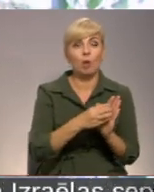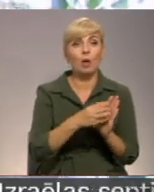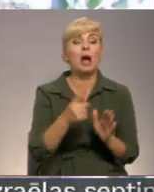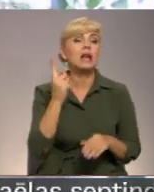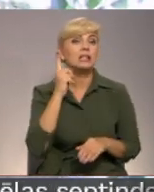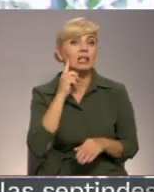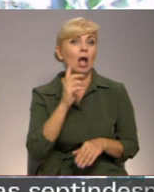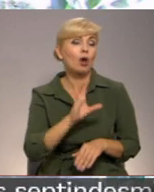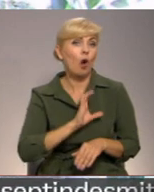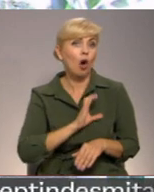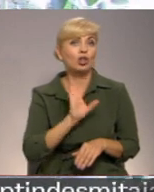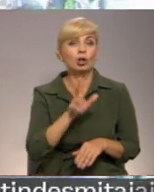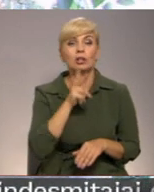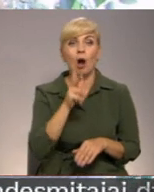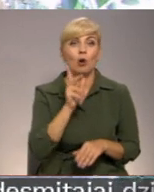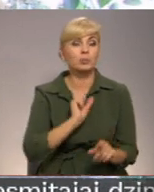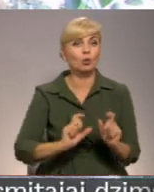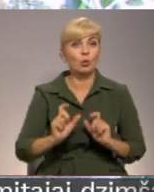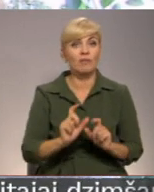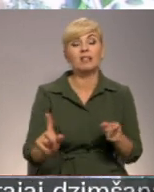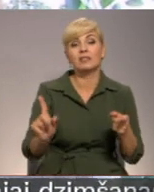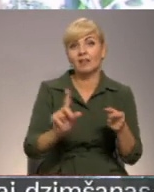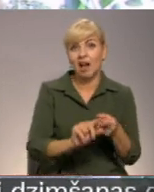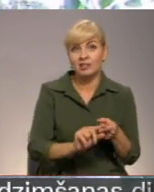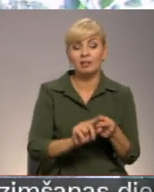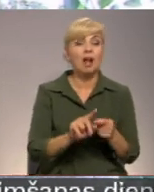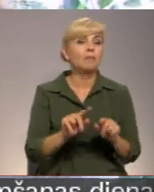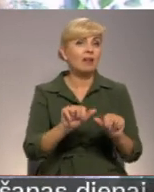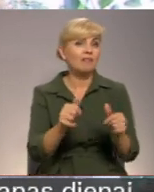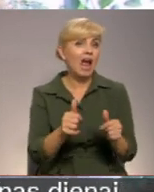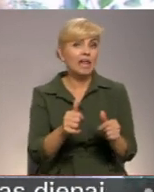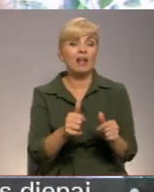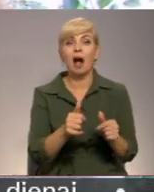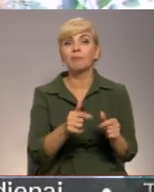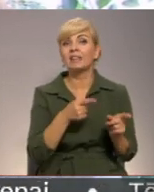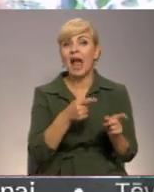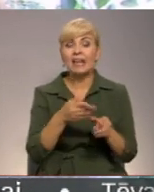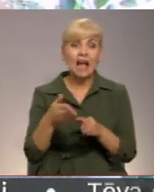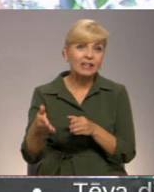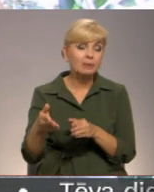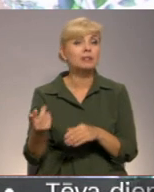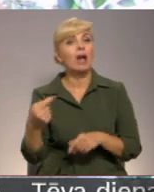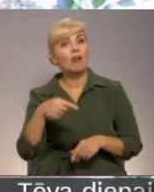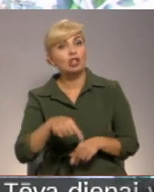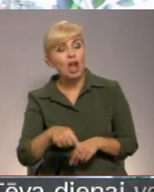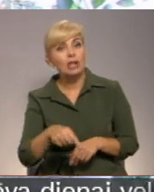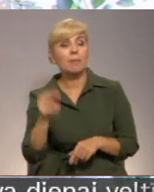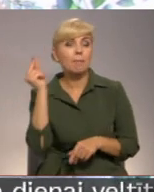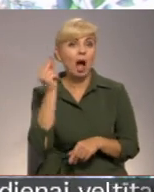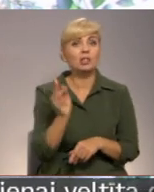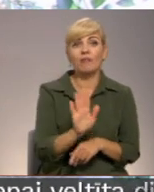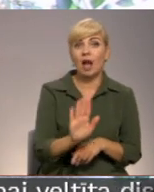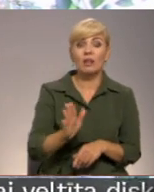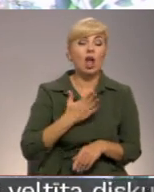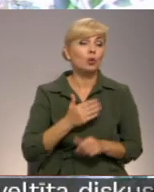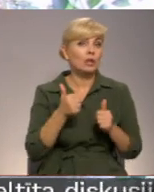Es dzirdēju, ka koledža tagad būs ar Daugavpils universitāti saistīta, bet tas nekādā veidā neiespaidoja to, vai es iešu uz šajieni mācīties vai nē. Mums te ir